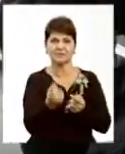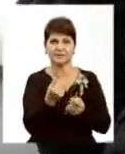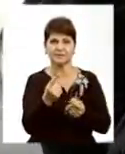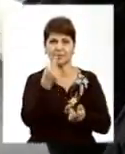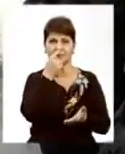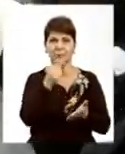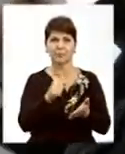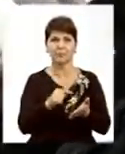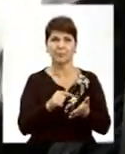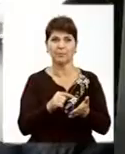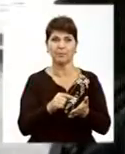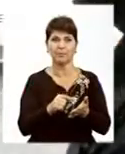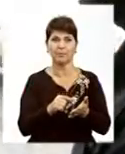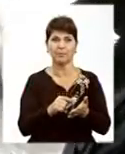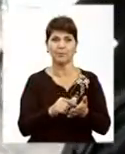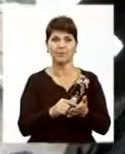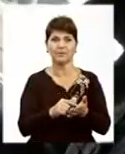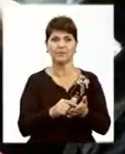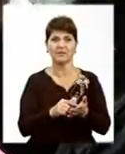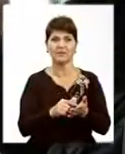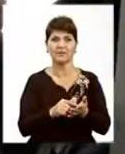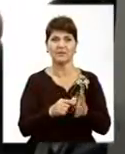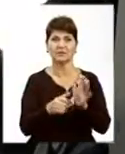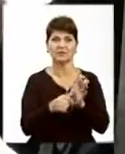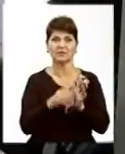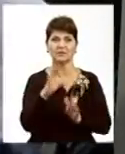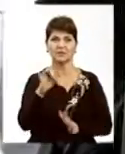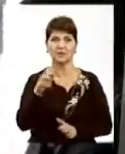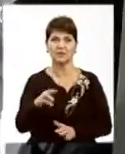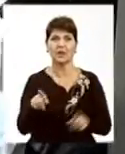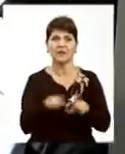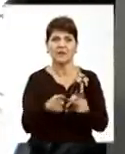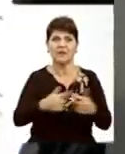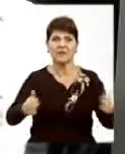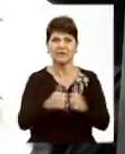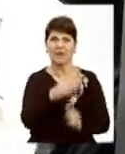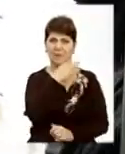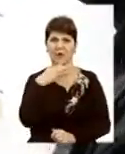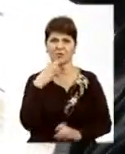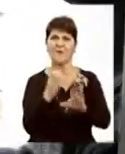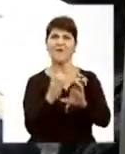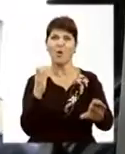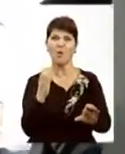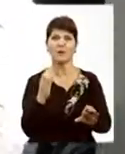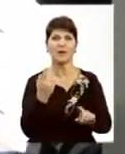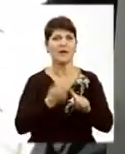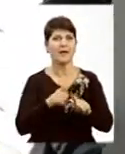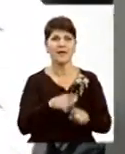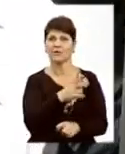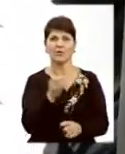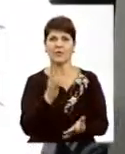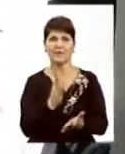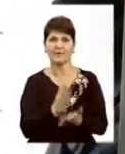пропадає, ну, напруги 600 вольт. А там просто така ділянка, що там в багатьох вагонах. Це є, тобто це не є